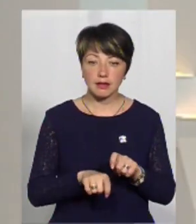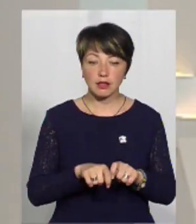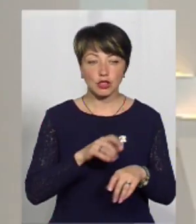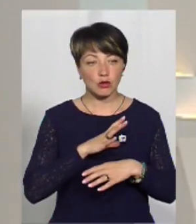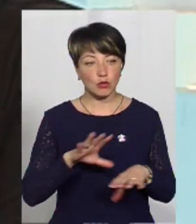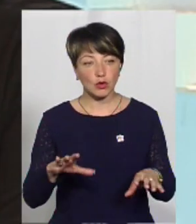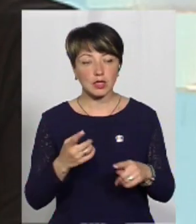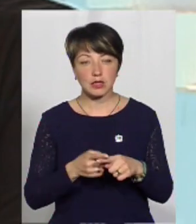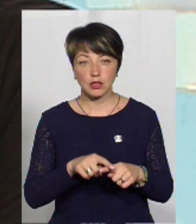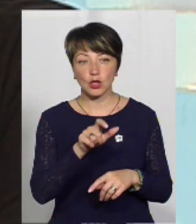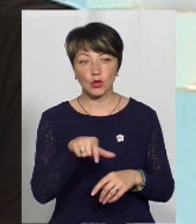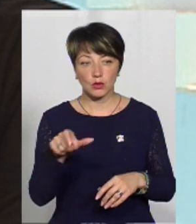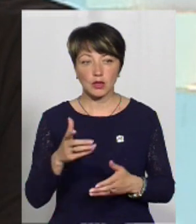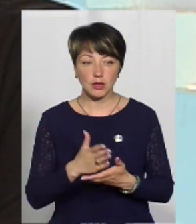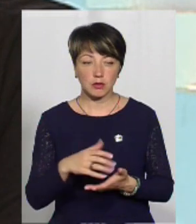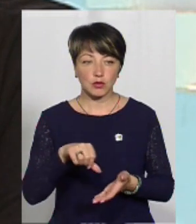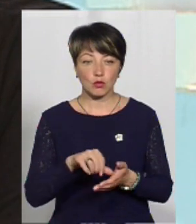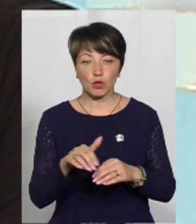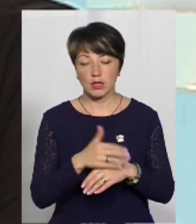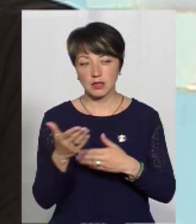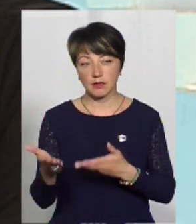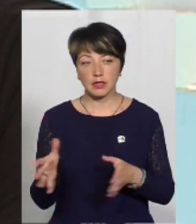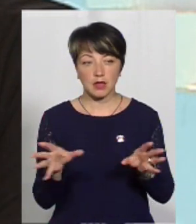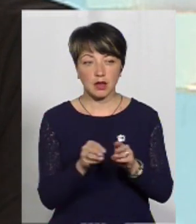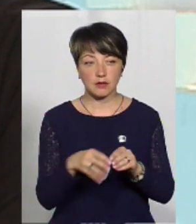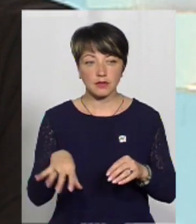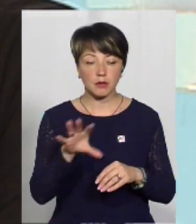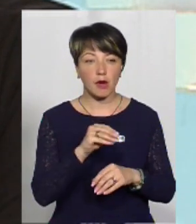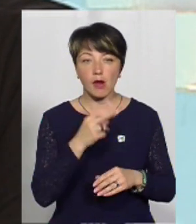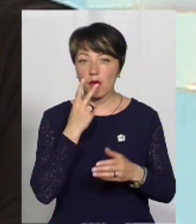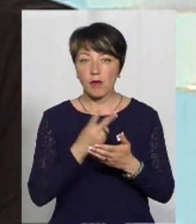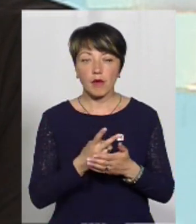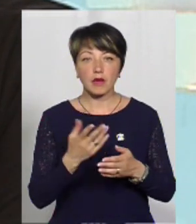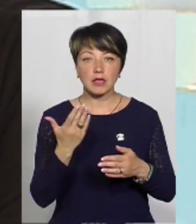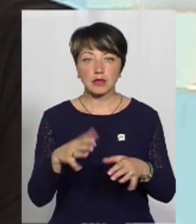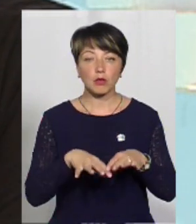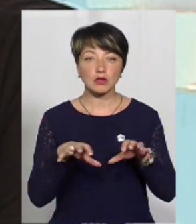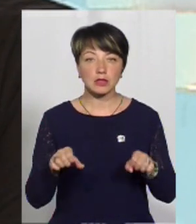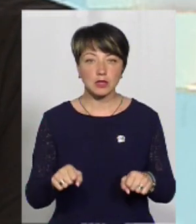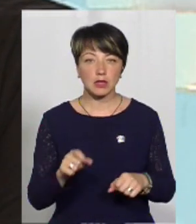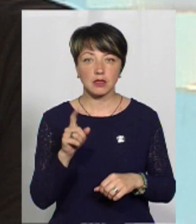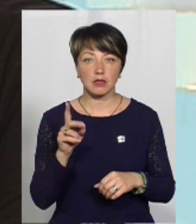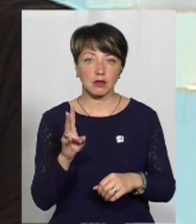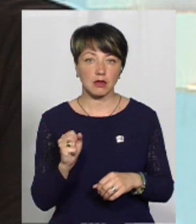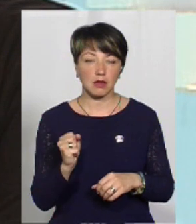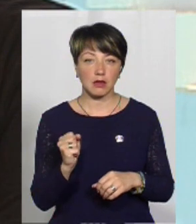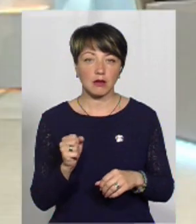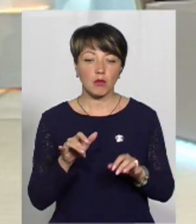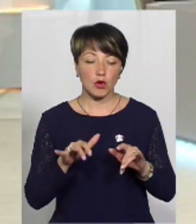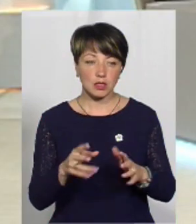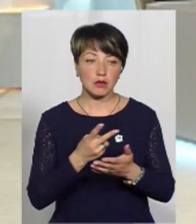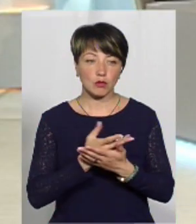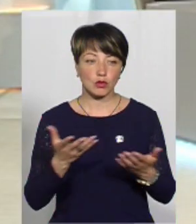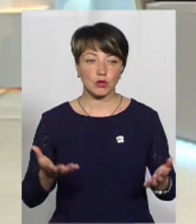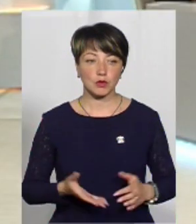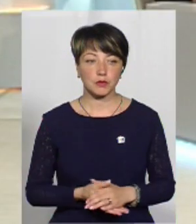були присутні. Оці люди є присутні, і, будь ласка, дивіться, що вони разом з усіма, незважаючи на їхні посади, на їхні... Процес прозорий.